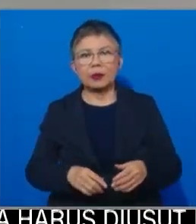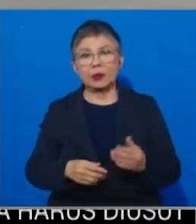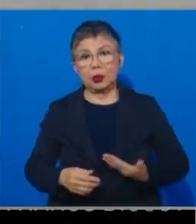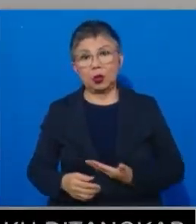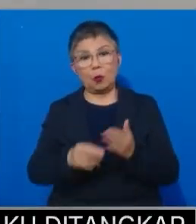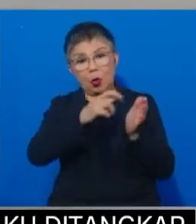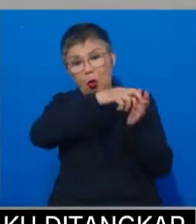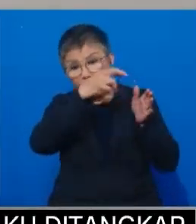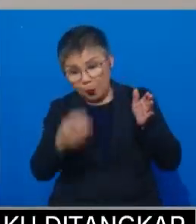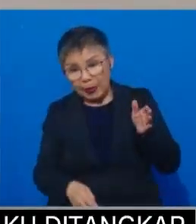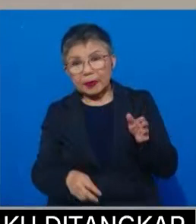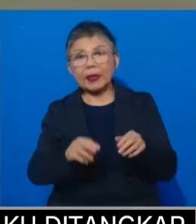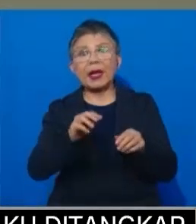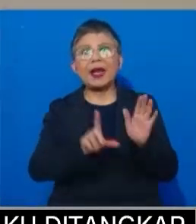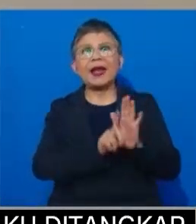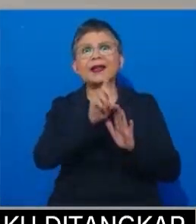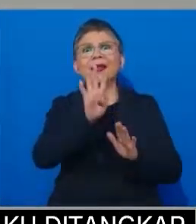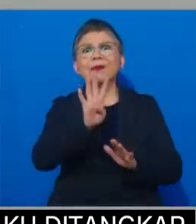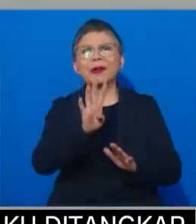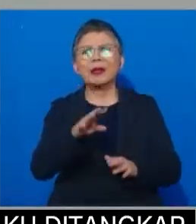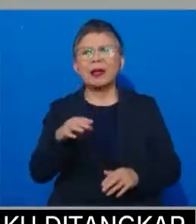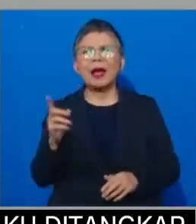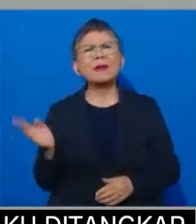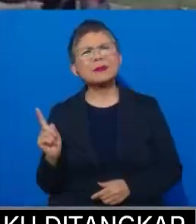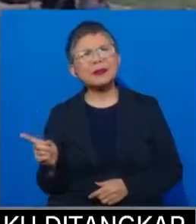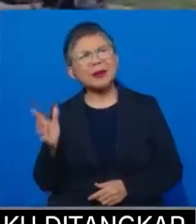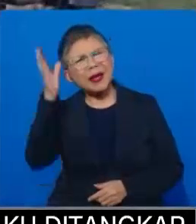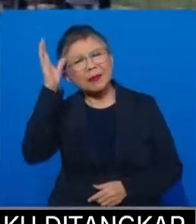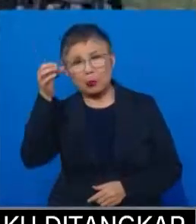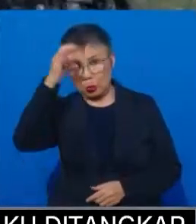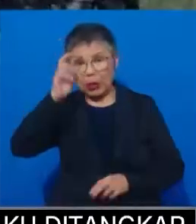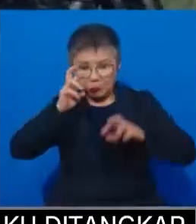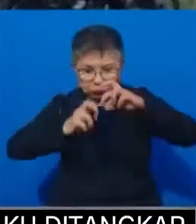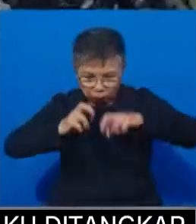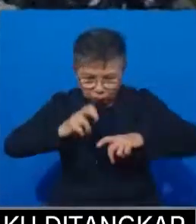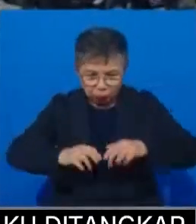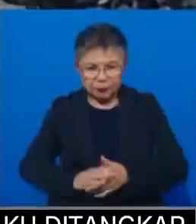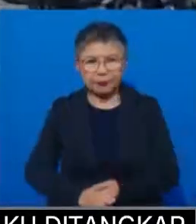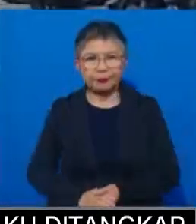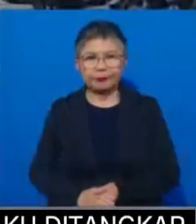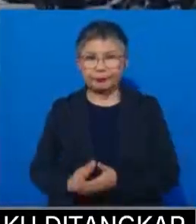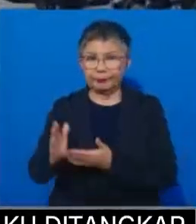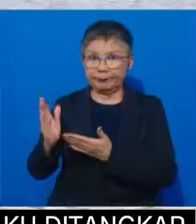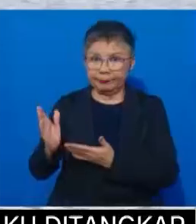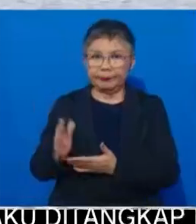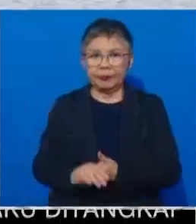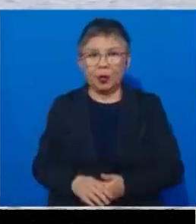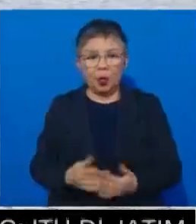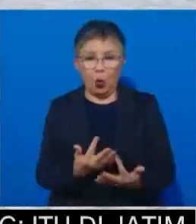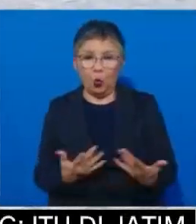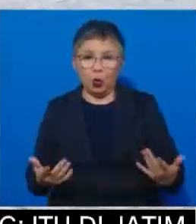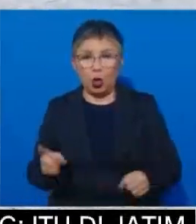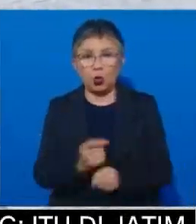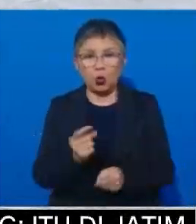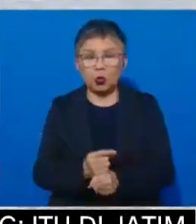ini lompat dari lantai 4. Ya Allah, astagfirullahaladzim. Insiden siswi jatuh dari lantai 4 ini menggegerkan para